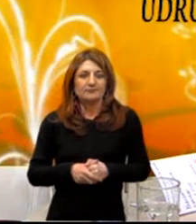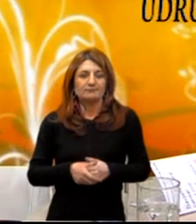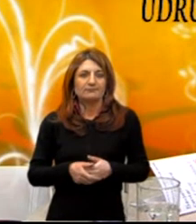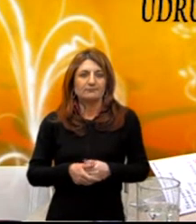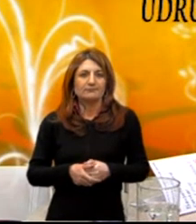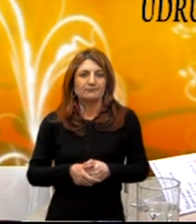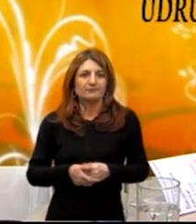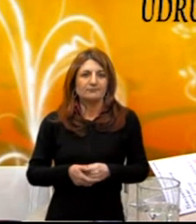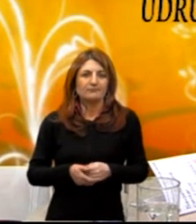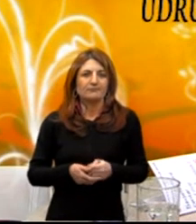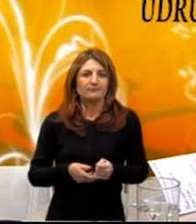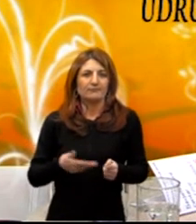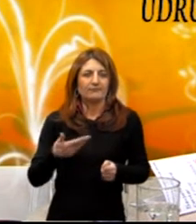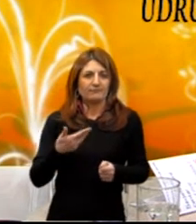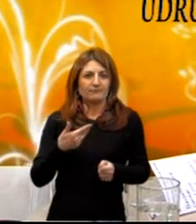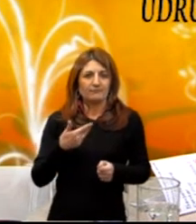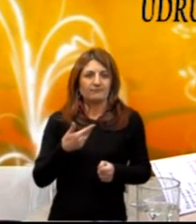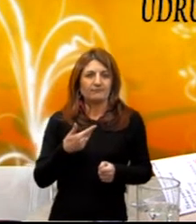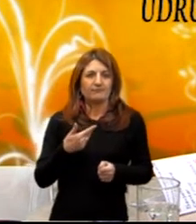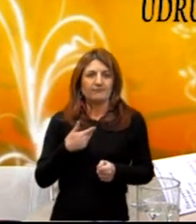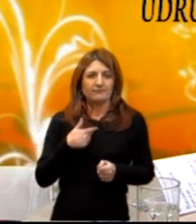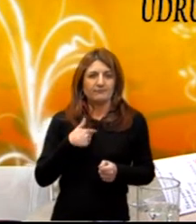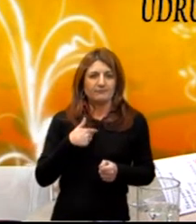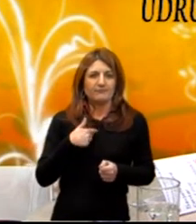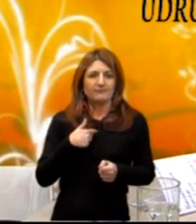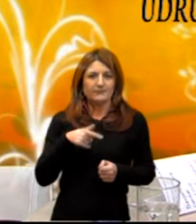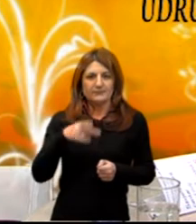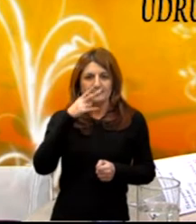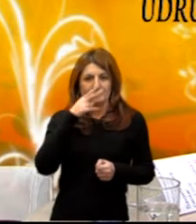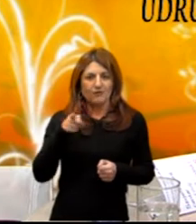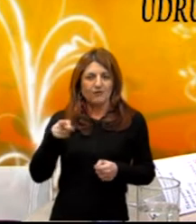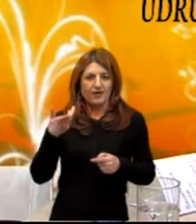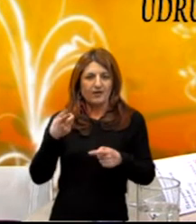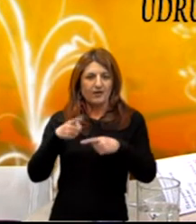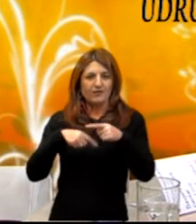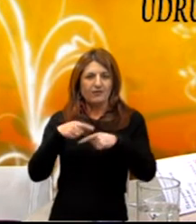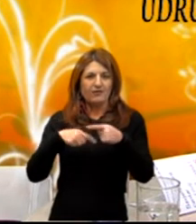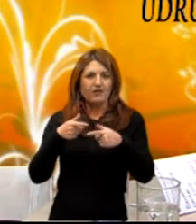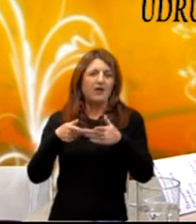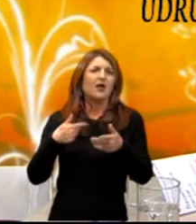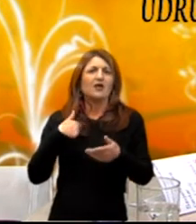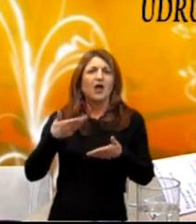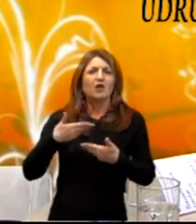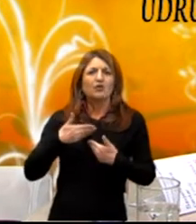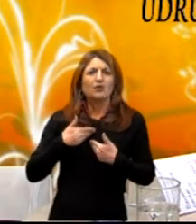Ja kad sam gledala ovaj prilog, sad ja dobivam neku, kako bi se rekla, sliku da